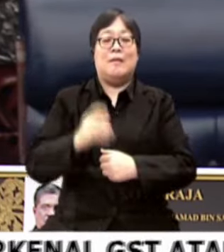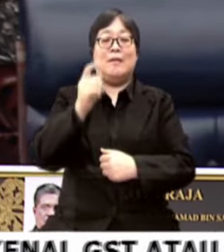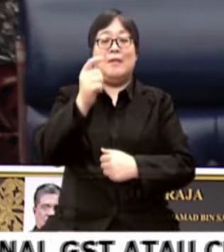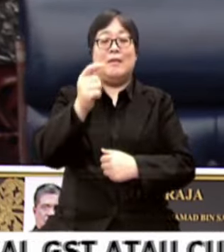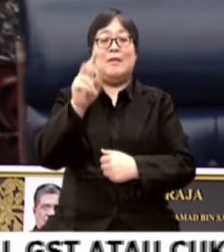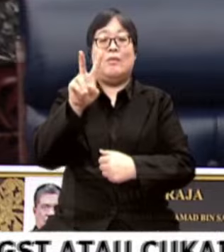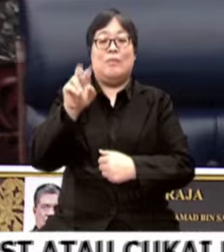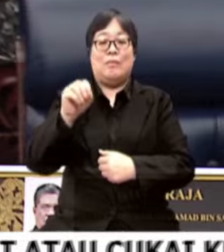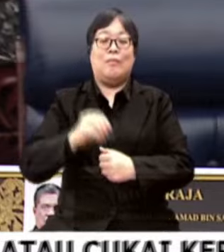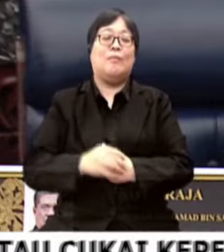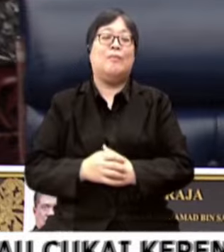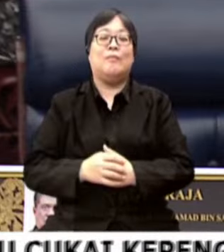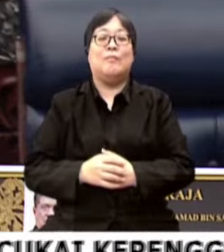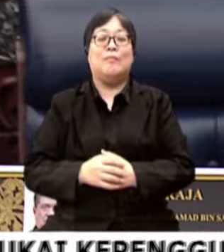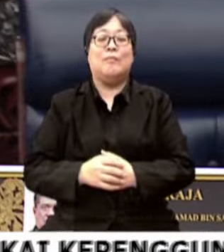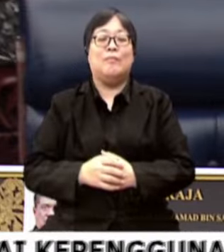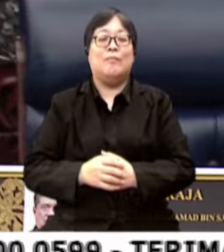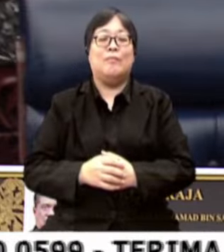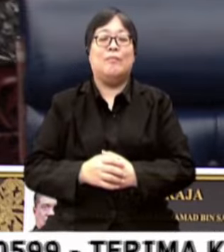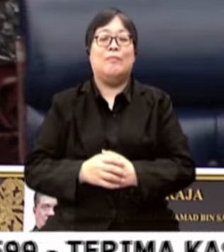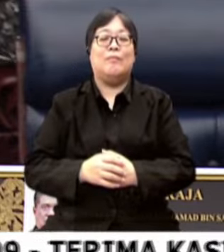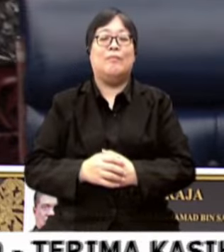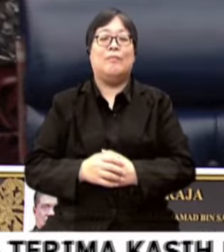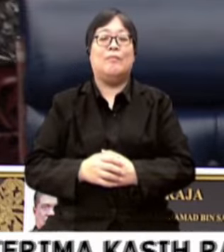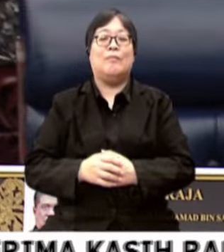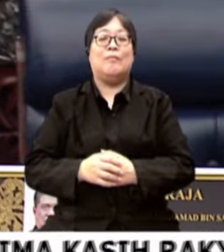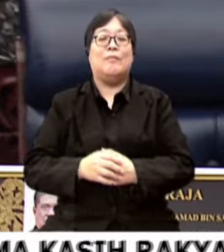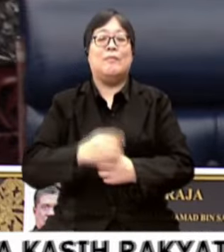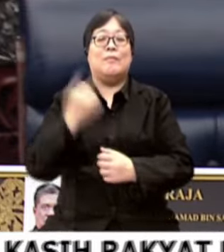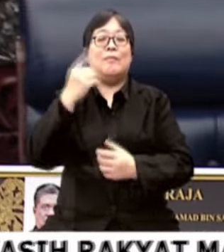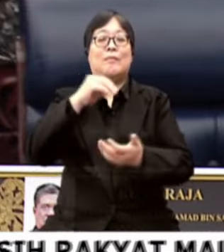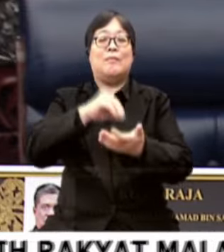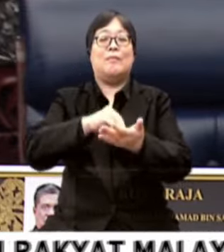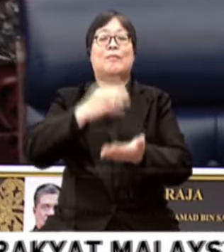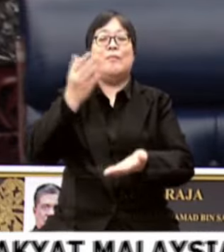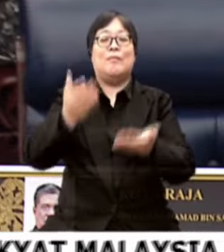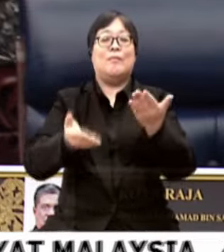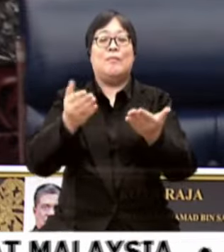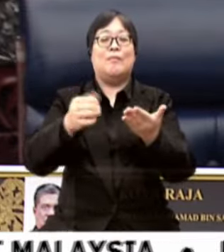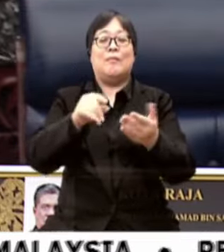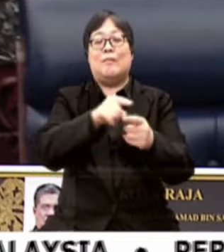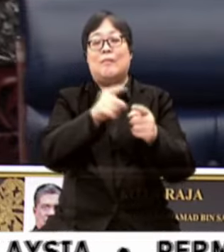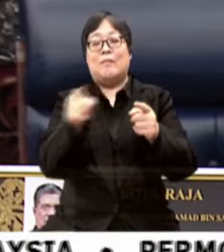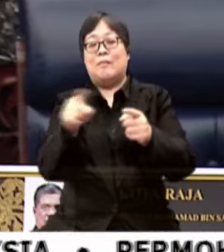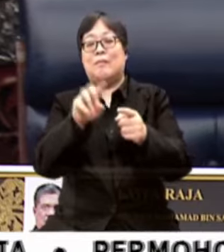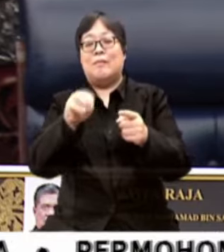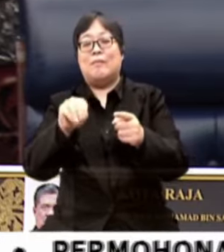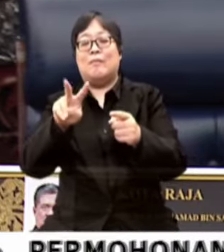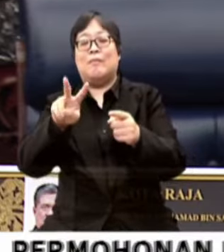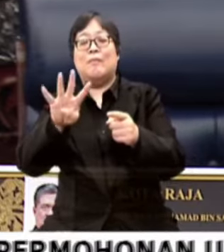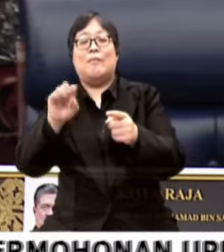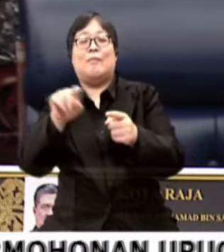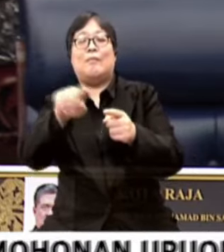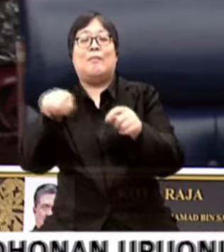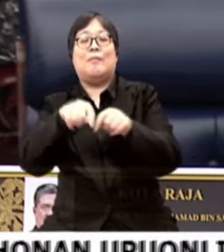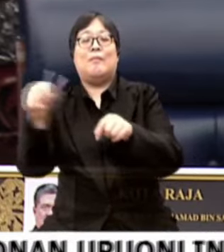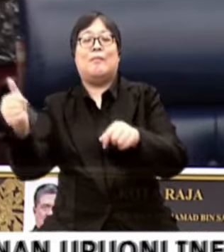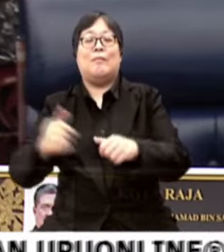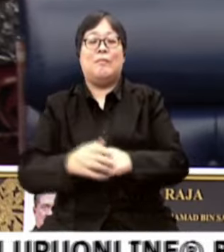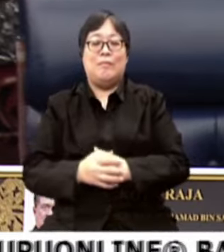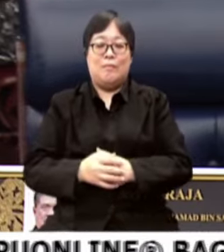20 di satu tempat mungkin berada di m40 di tempat yang lain